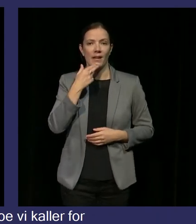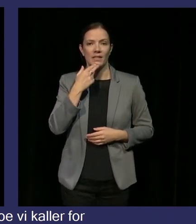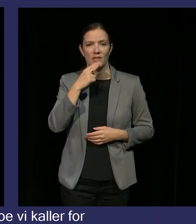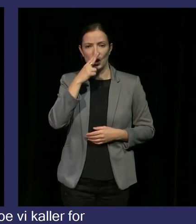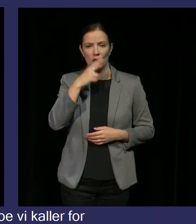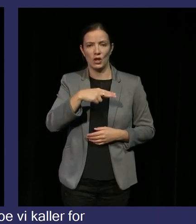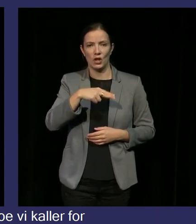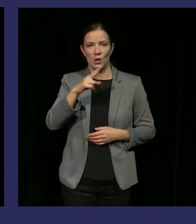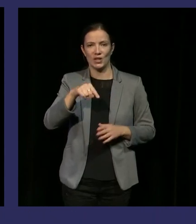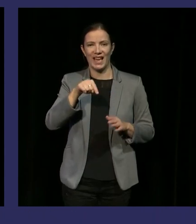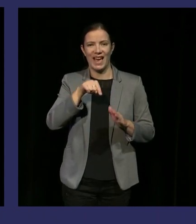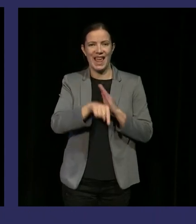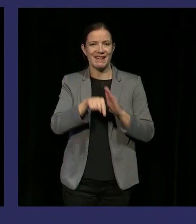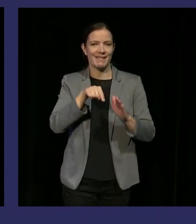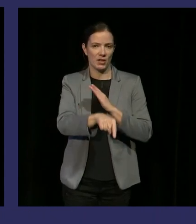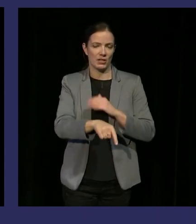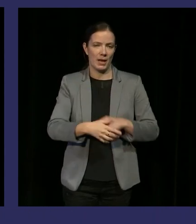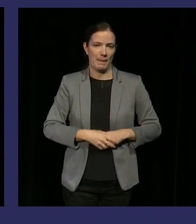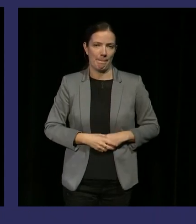nynorske lekkasjen.